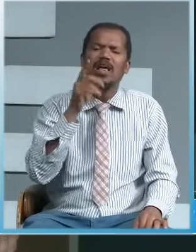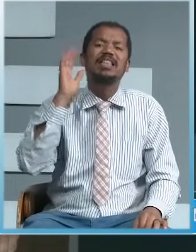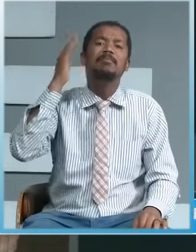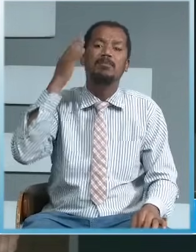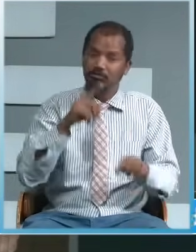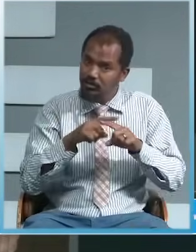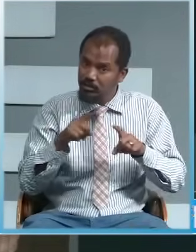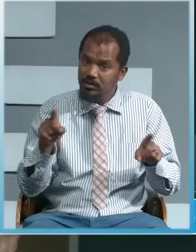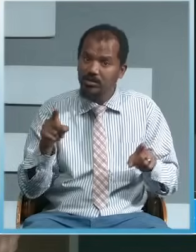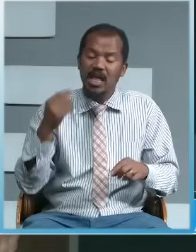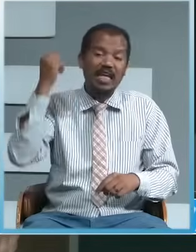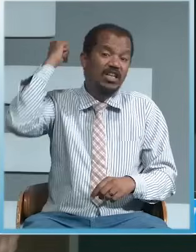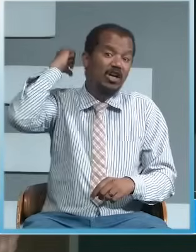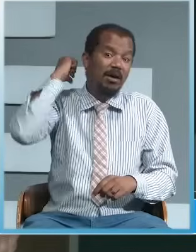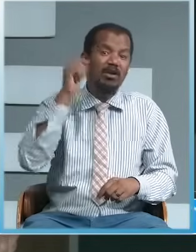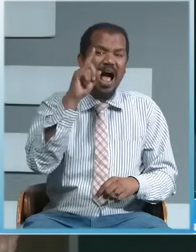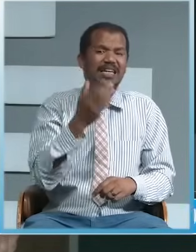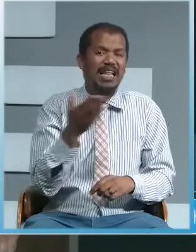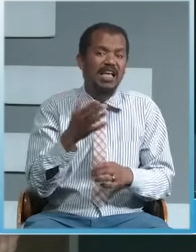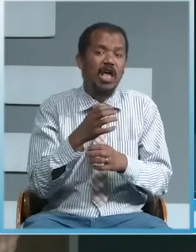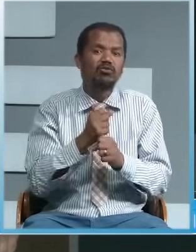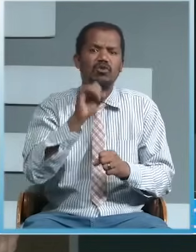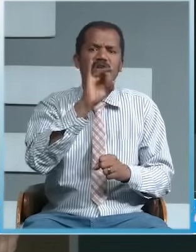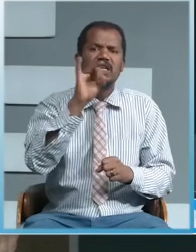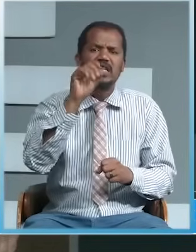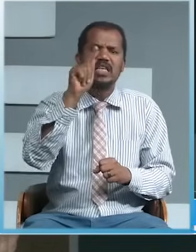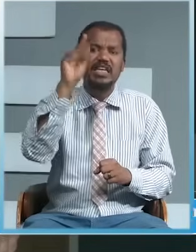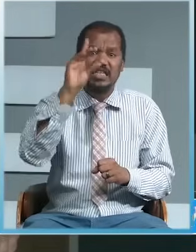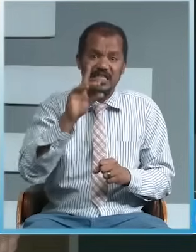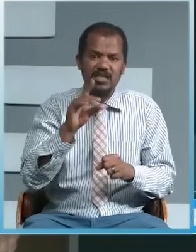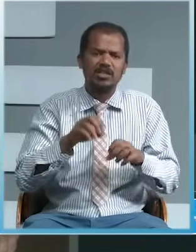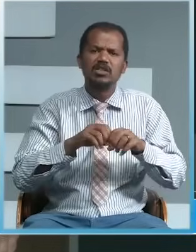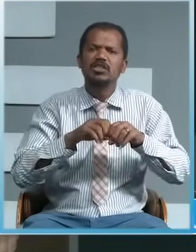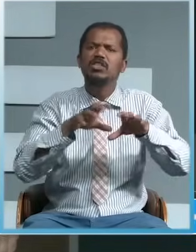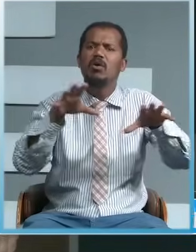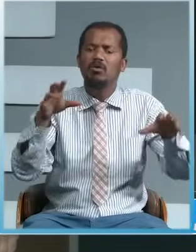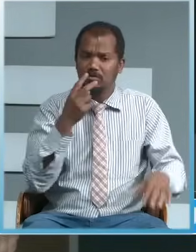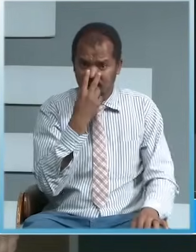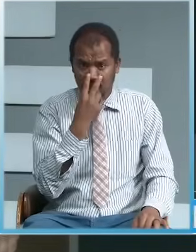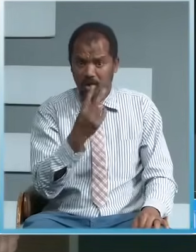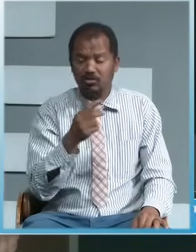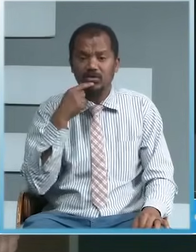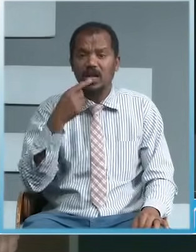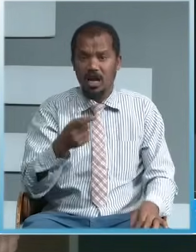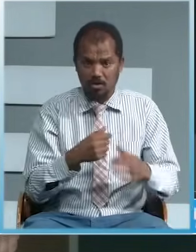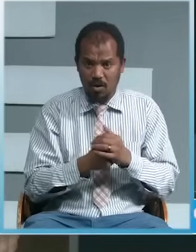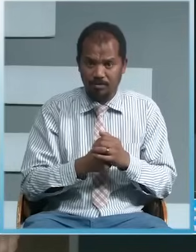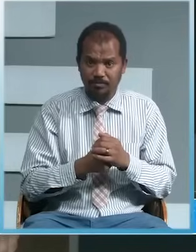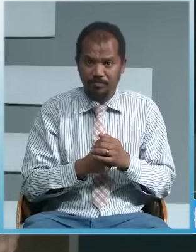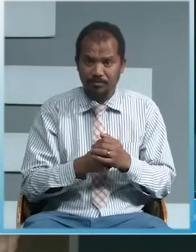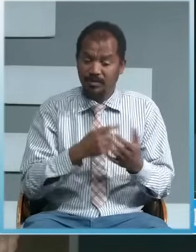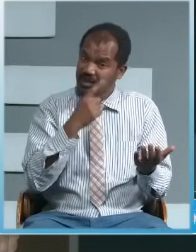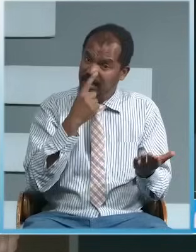አውነት የሚመስሉ ነገር ግን ከጀርባቸው አንዳች ነገር ያዙ ሊንኮች ወይም መልእክቶች ሲዘዋወሩ መስተዋሉን